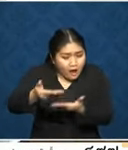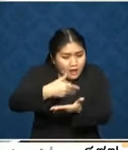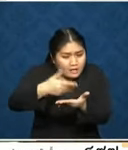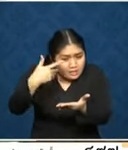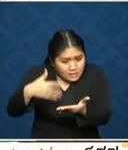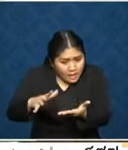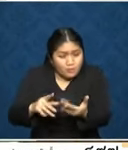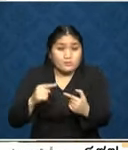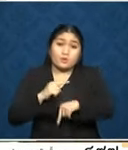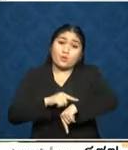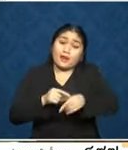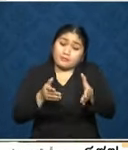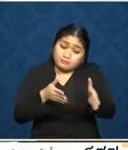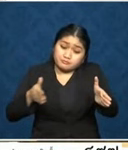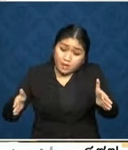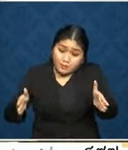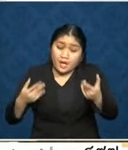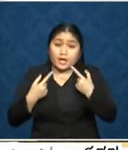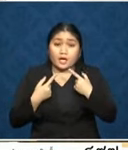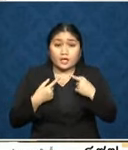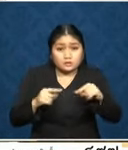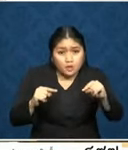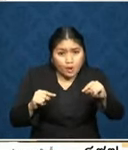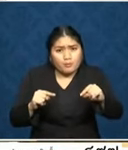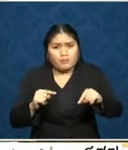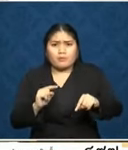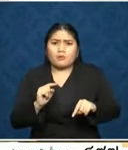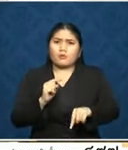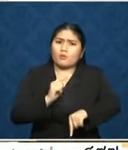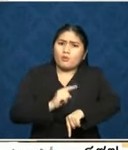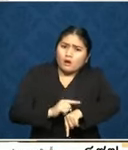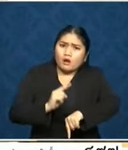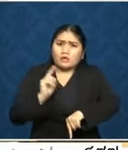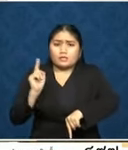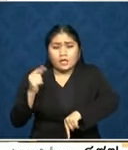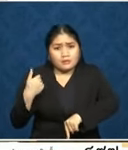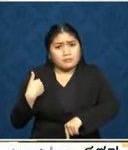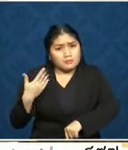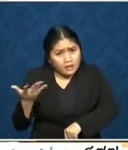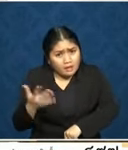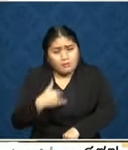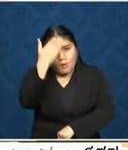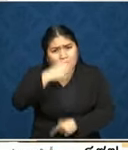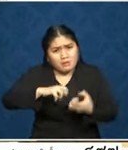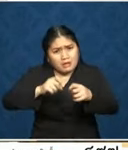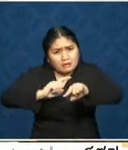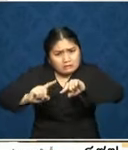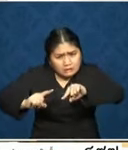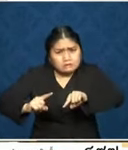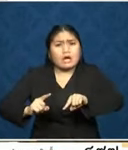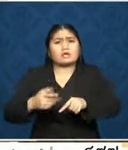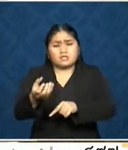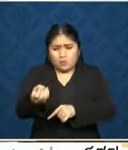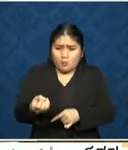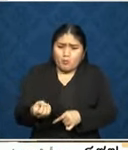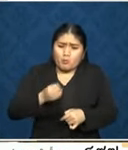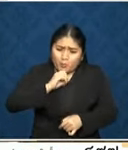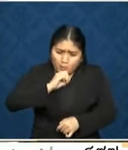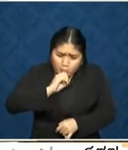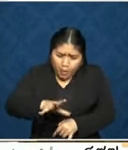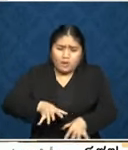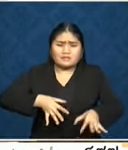กลับพ่อแม่พี่น้องประชาชนหรือไม่อย่างไรเพราะปัญหาที่พวกเราพูดในสพายแห่งนี้ล้วนแล้วเป็นปัญหาของพี่น้องประชาชนทั้ง